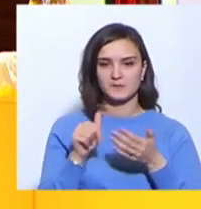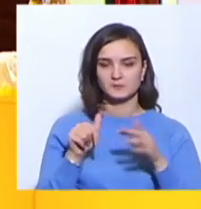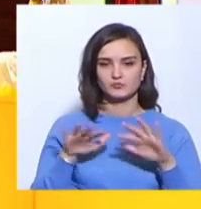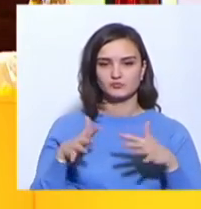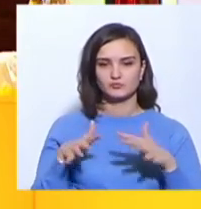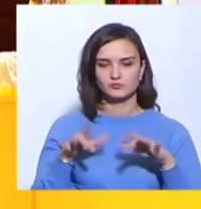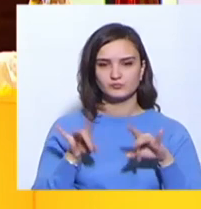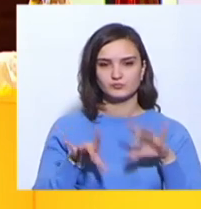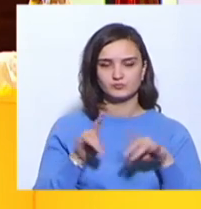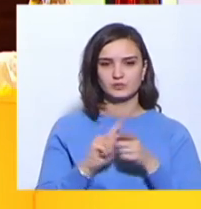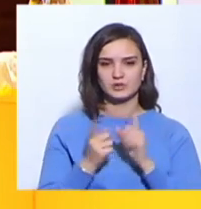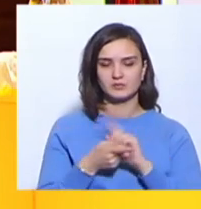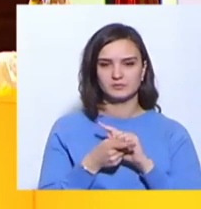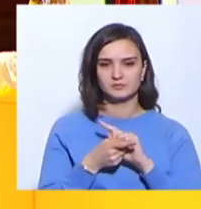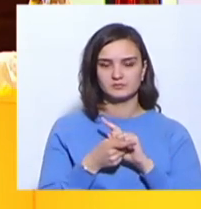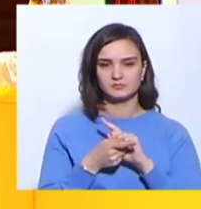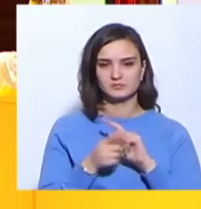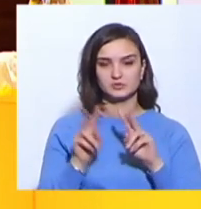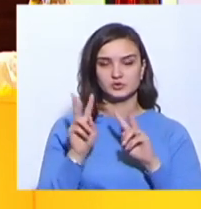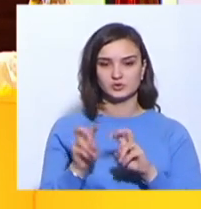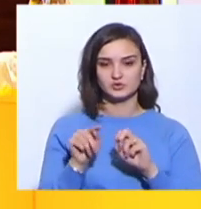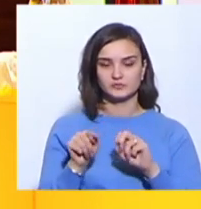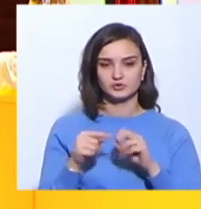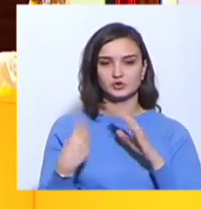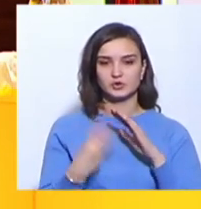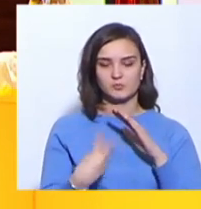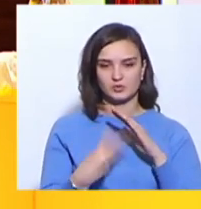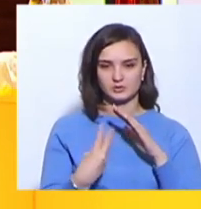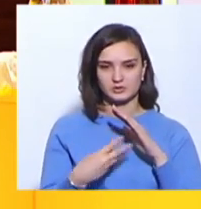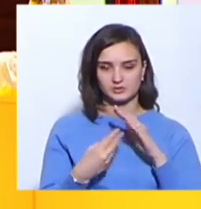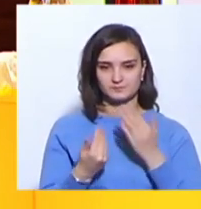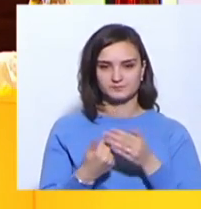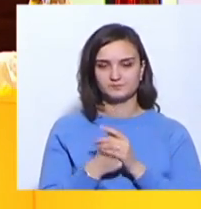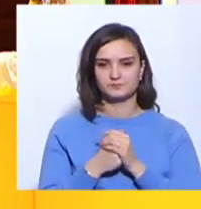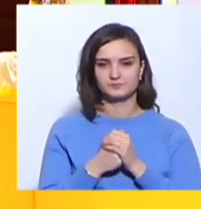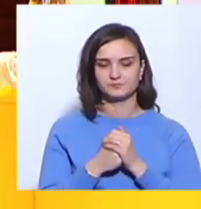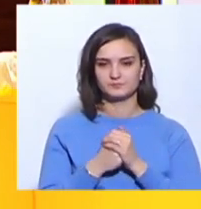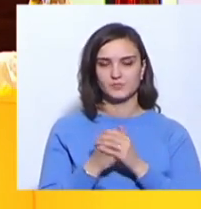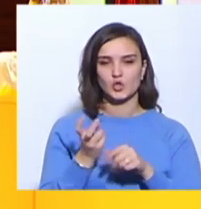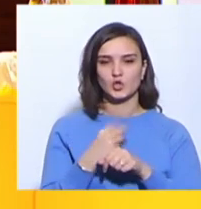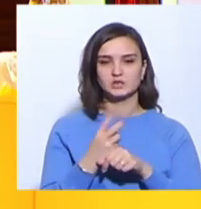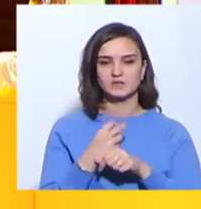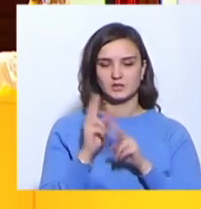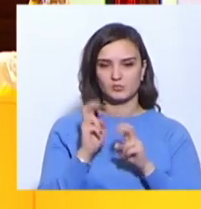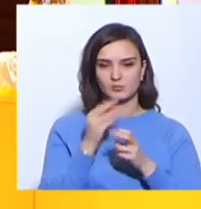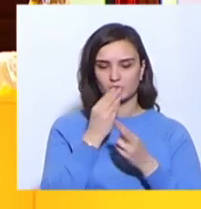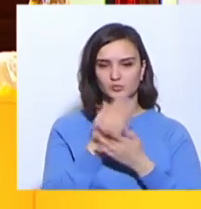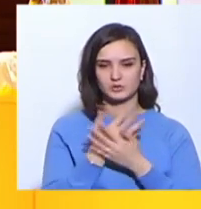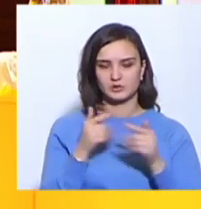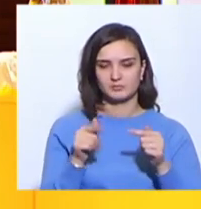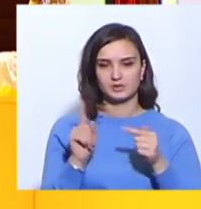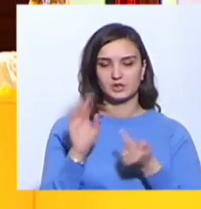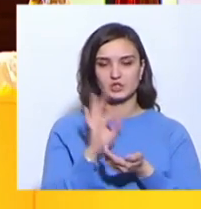შებრაწულ მოხრაკული, არამედ გულისხმება შებოლილი, დაშაშხული, კონსერვირებული პროდუქტები.